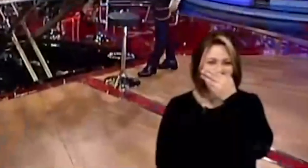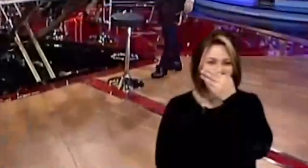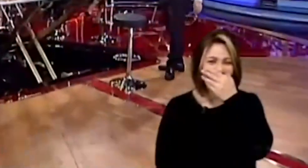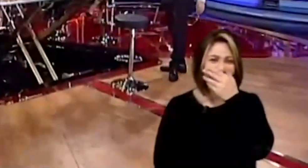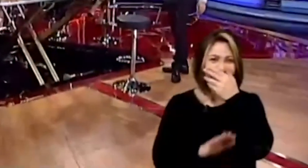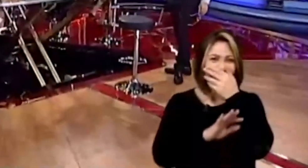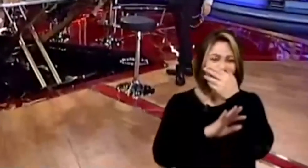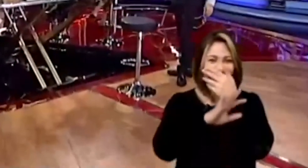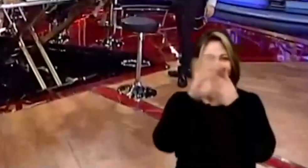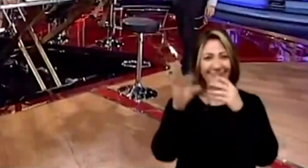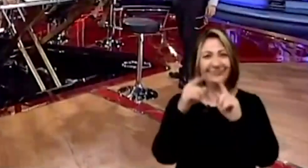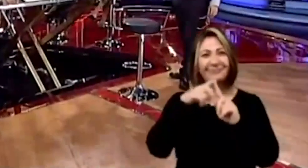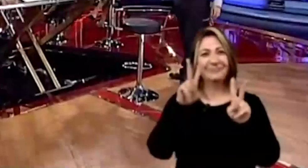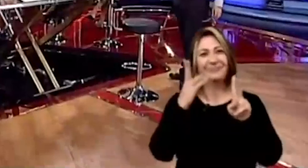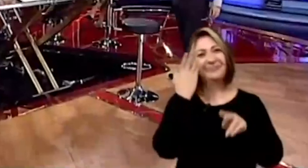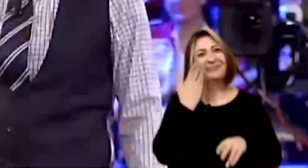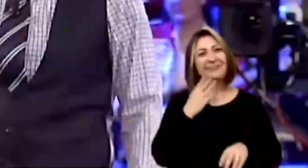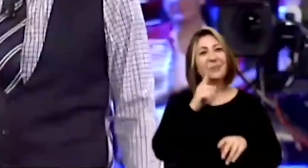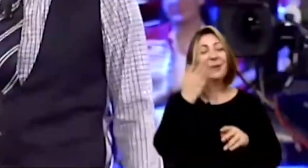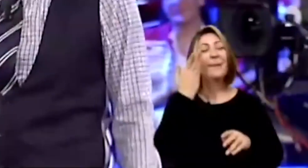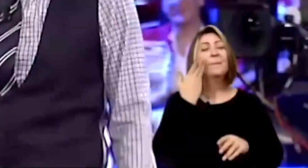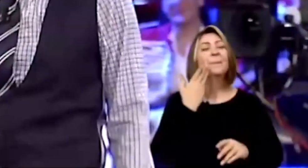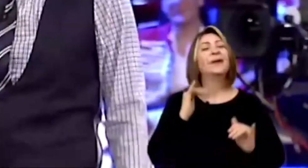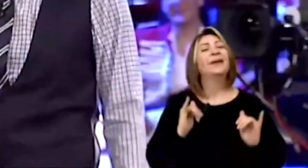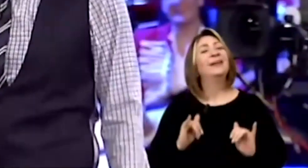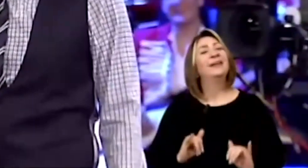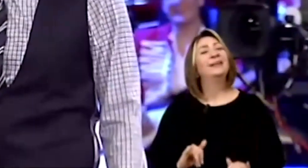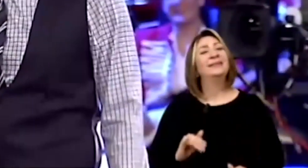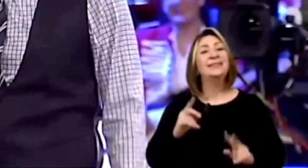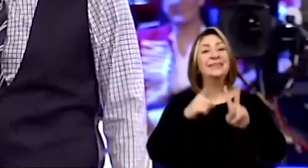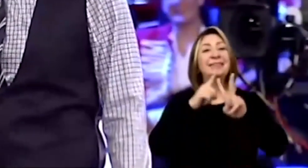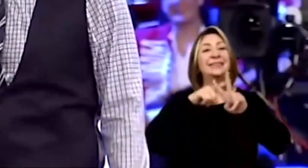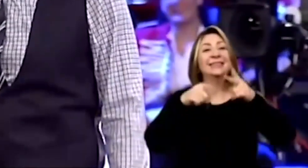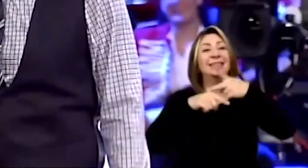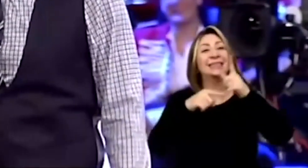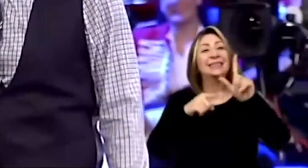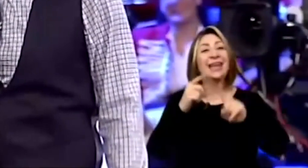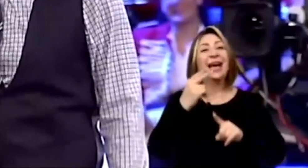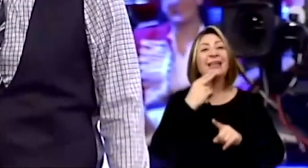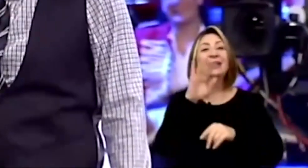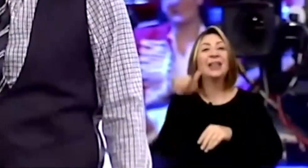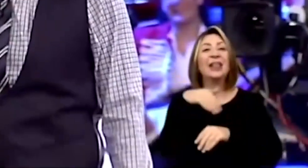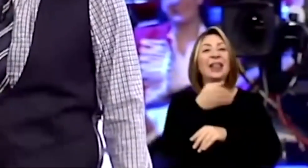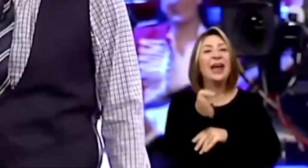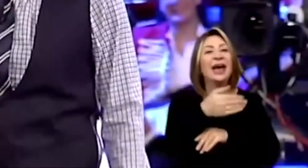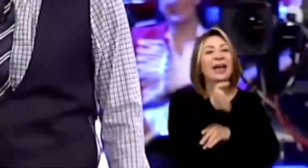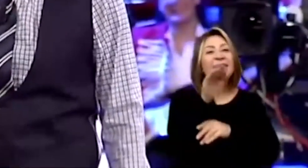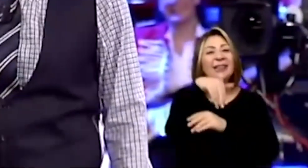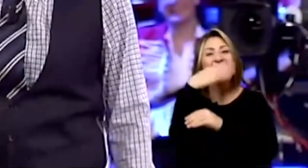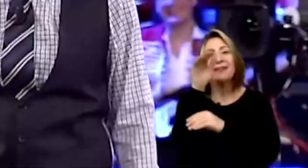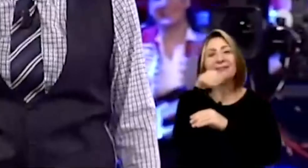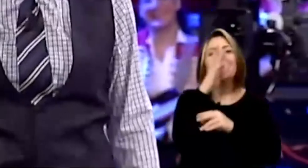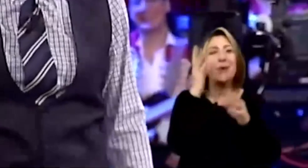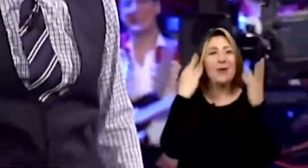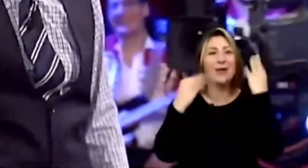Şuradan. Herkes ekranları başına geçsin. Huşu içerisinde bu bölümü seyredin. Nazlı Hanım yılan dansı öğreniyor. Öyle kolay değil